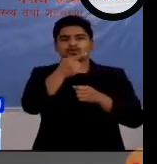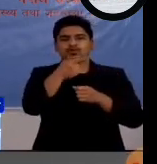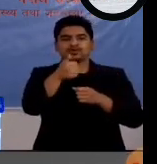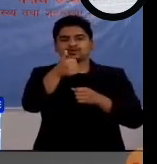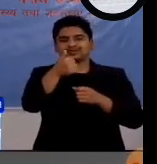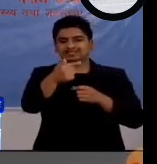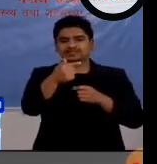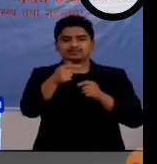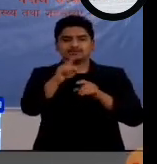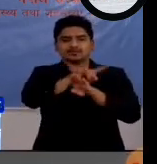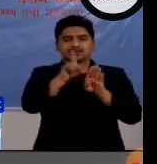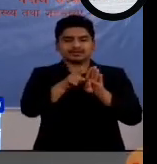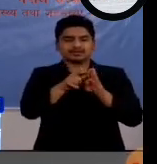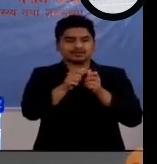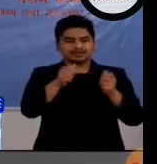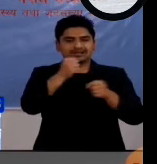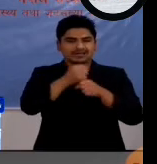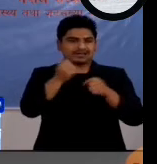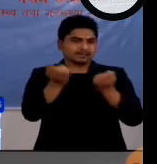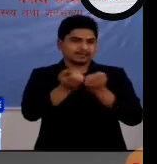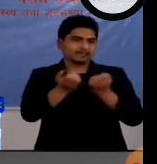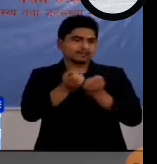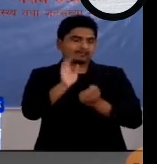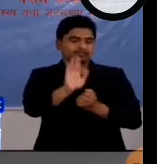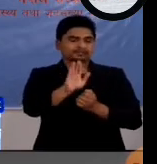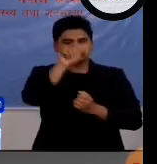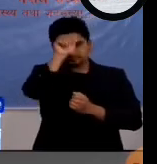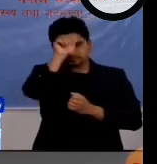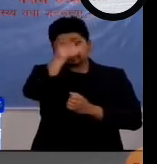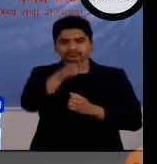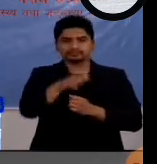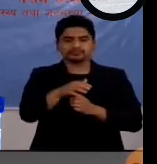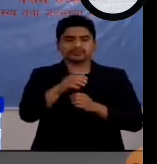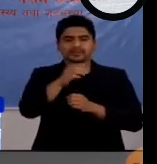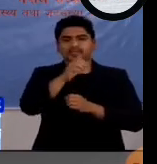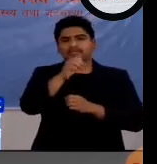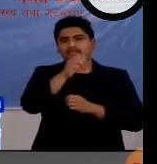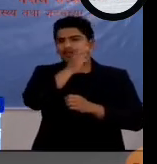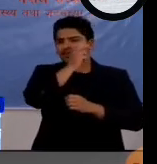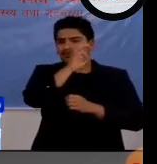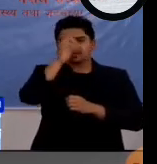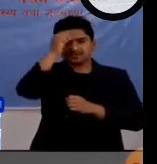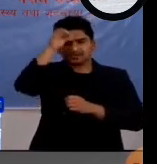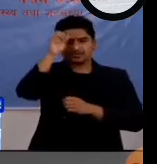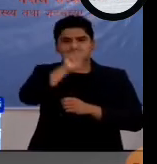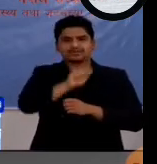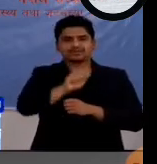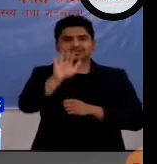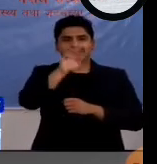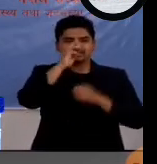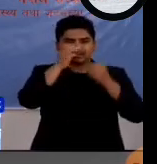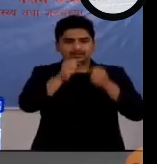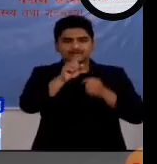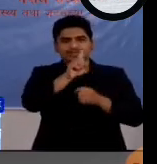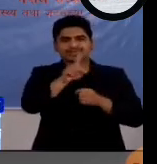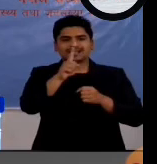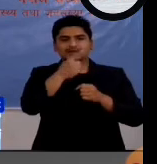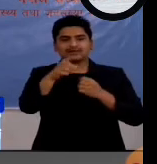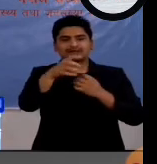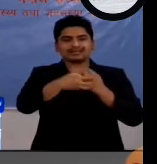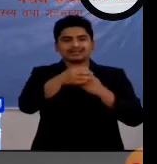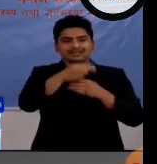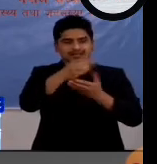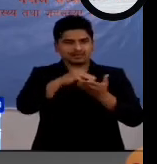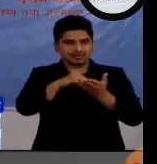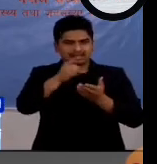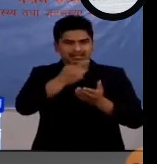थियौं। यो रणनीति मार्फत काम भइरहेको जानकारी गराउन चाहन्छु। दक्षिण पूर्वी एसियामा रहेका 11 वटा देशहरूमध्ये